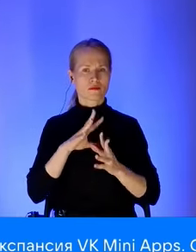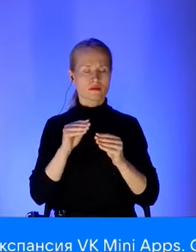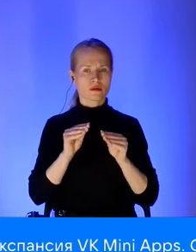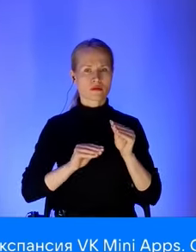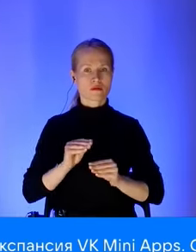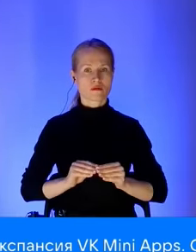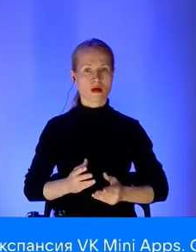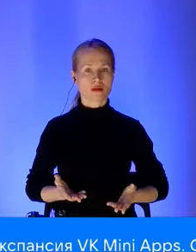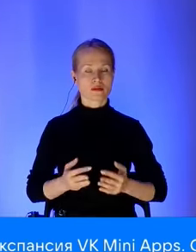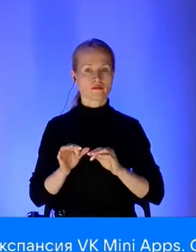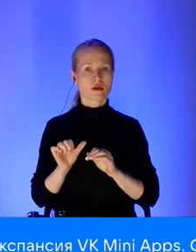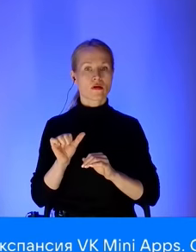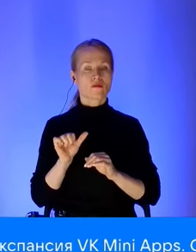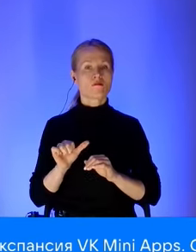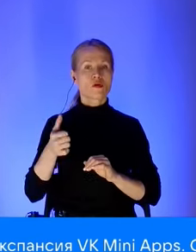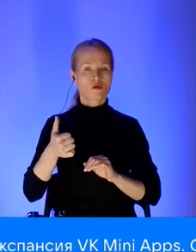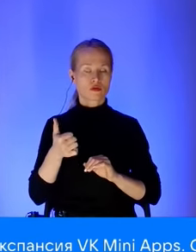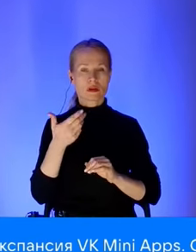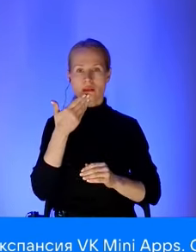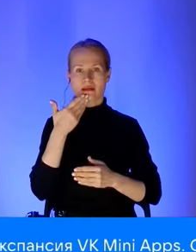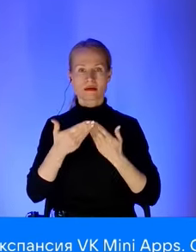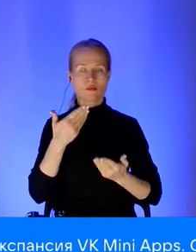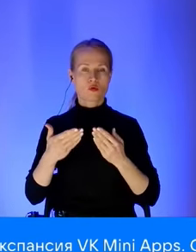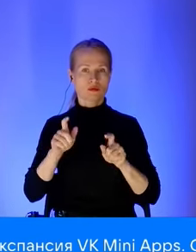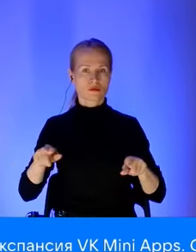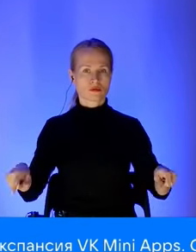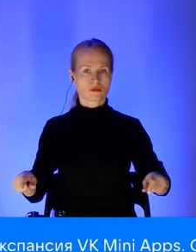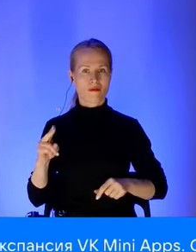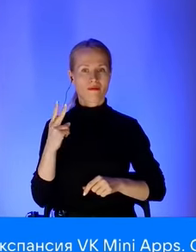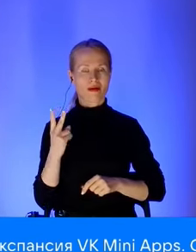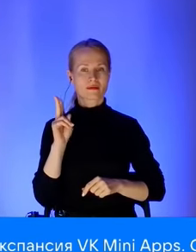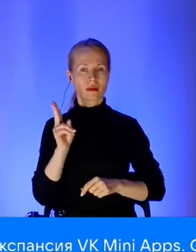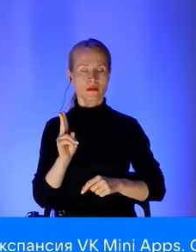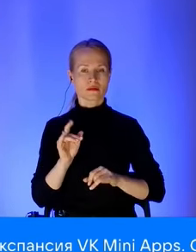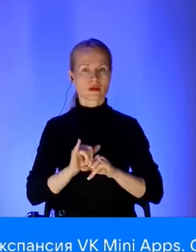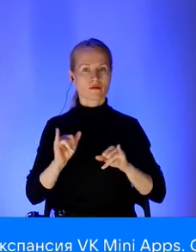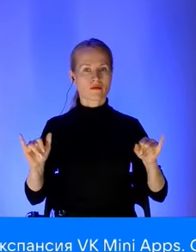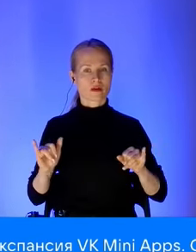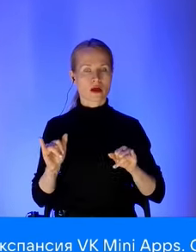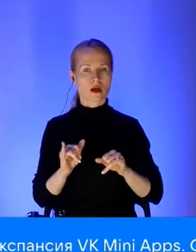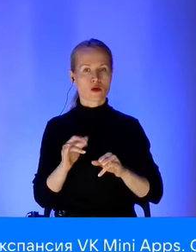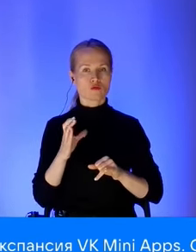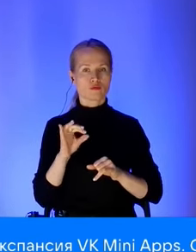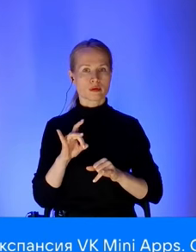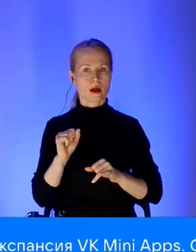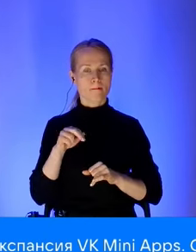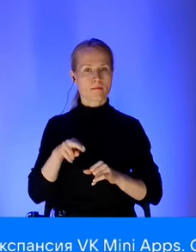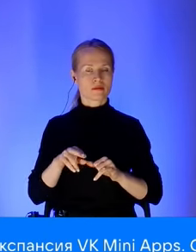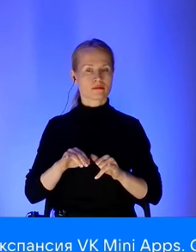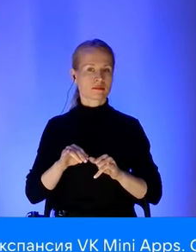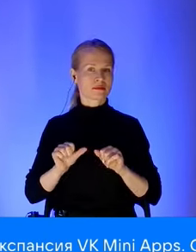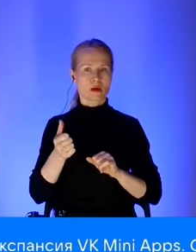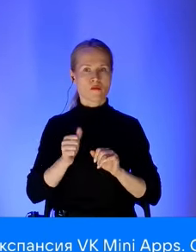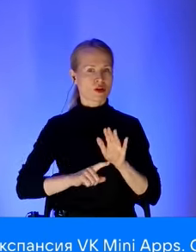создавалось. В первую очередь это запросы аудитории. ВКонтакте развивался как суперапп на самом деле с самого начала. Там